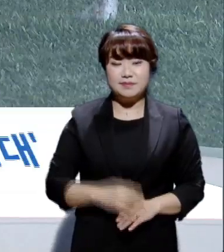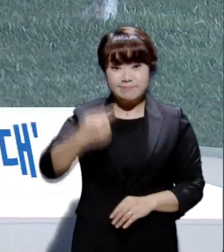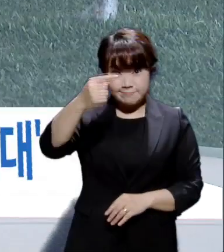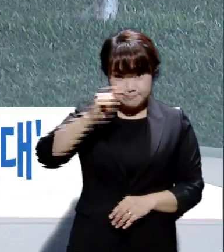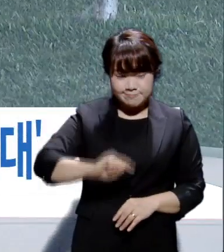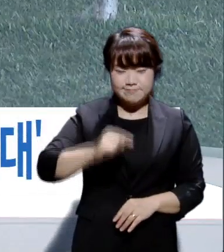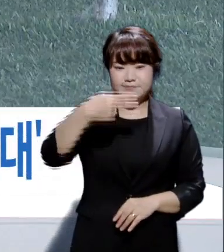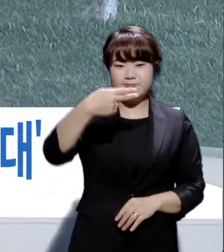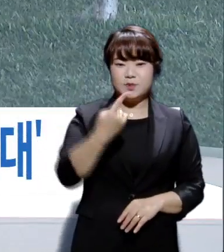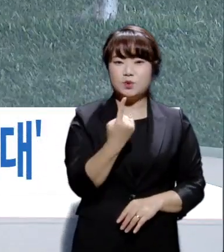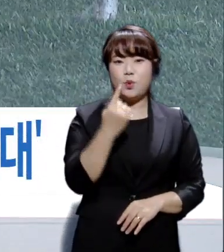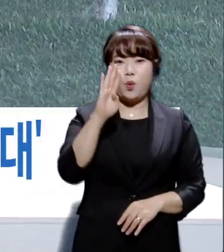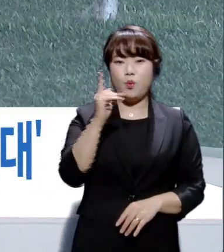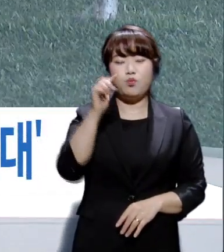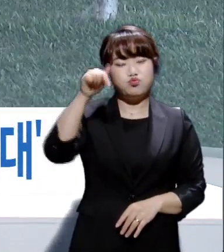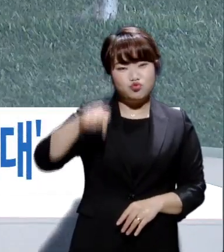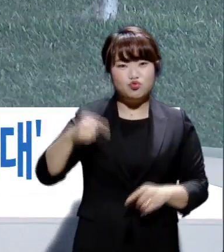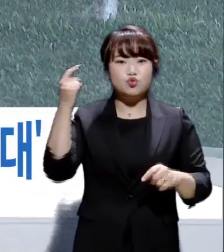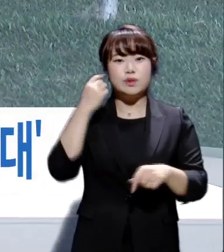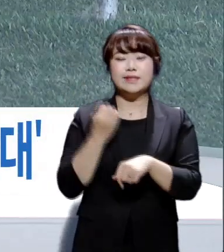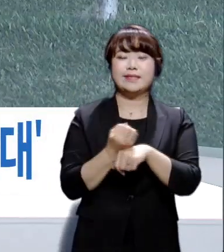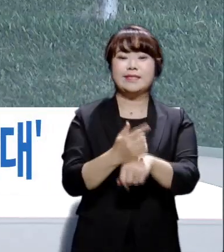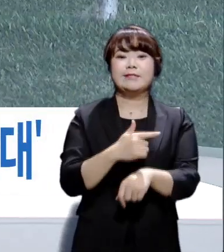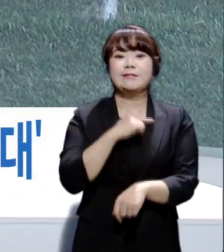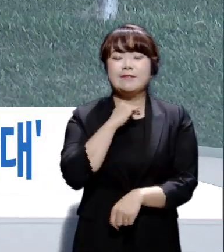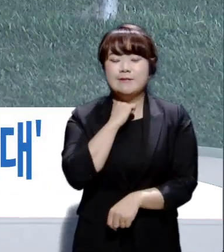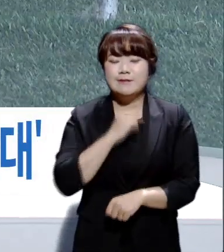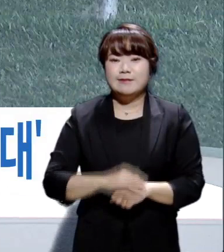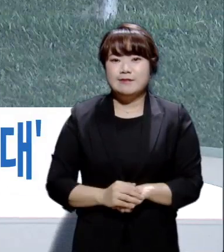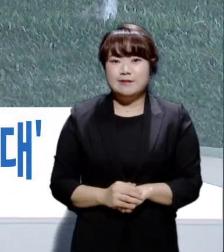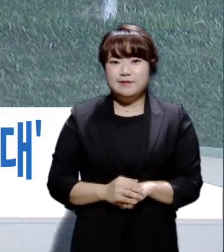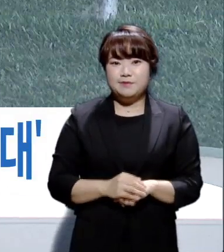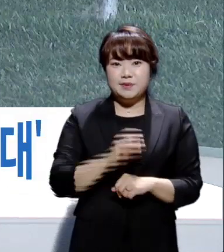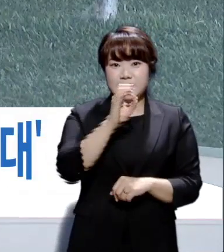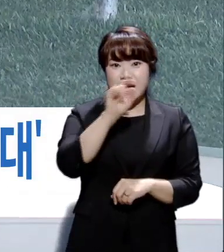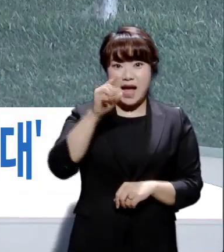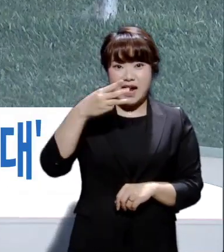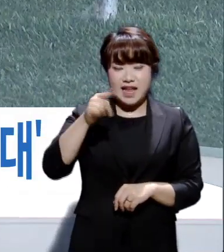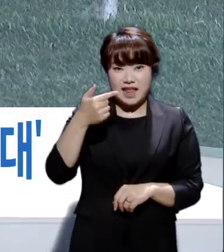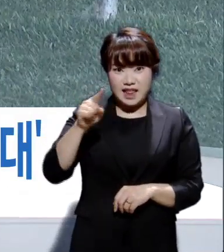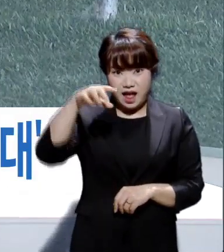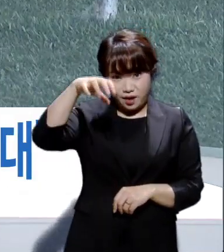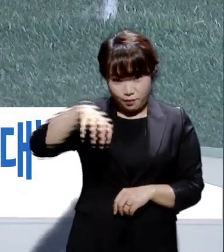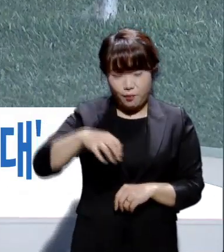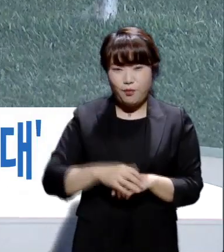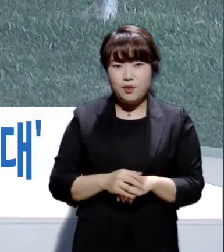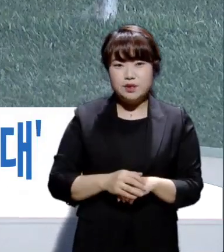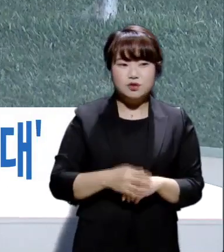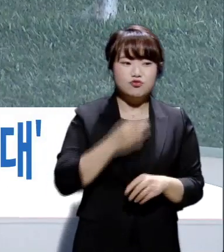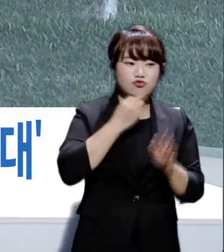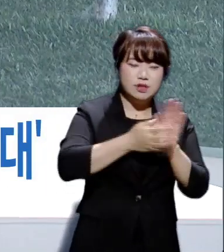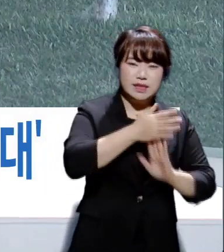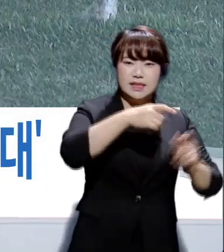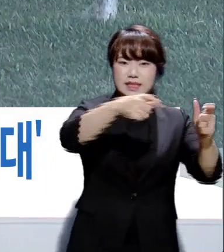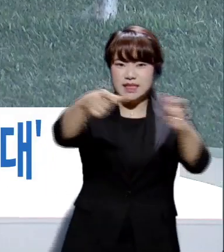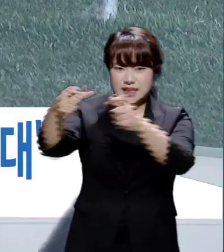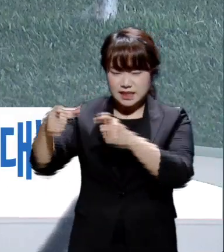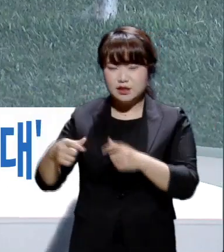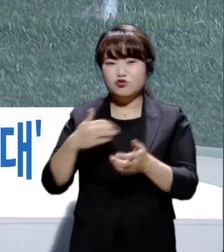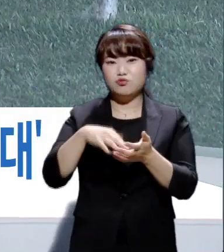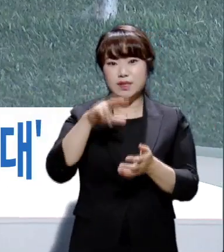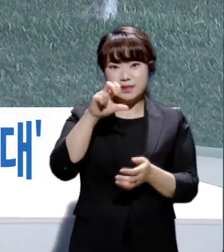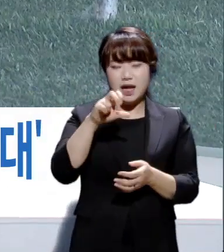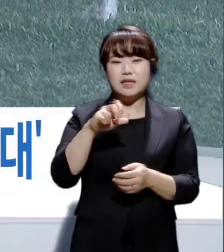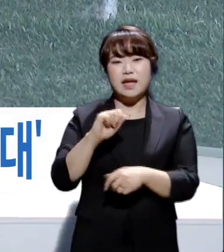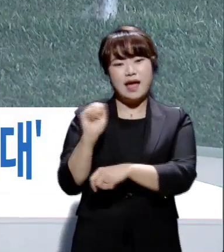다음은 도봉구 소식입니다. 도봉구 창동 아레나 공연장 부지에는 서울의 25개의 자치구 게이트볼 회원들이